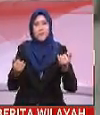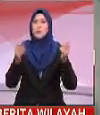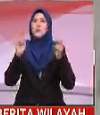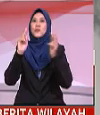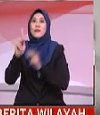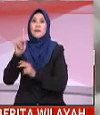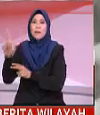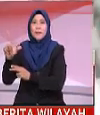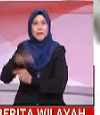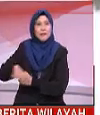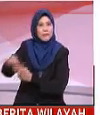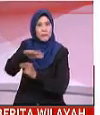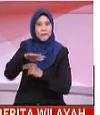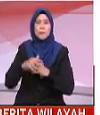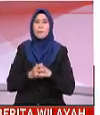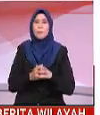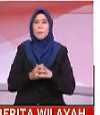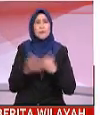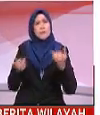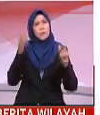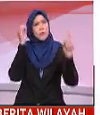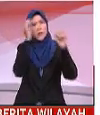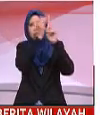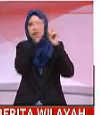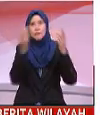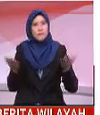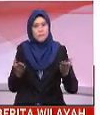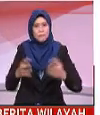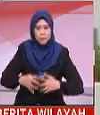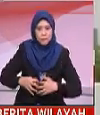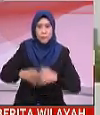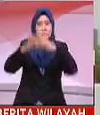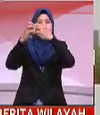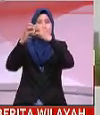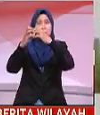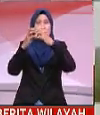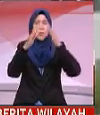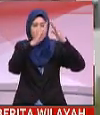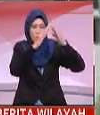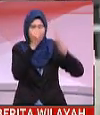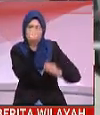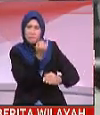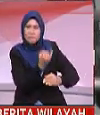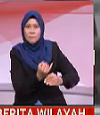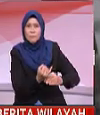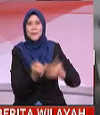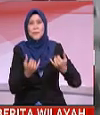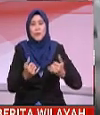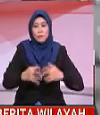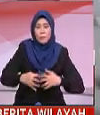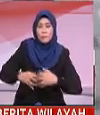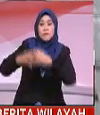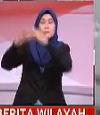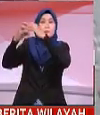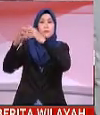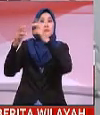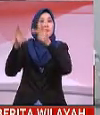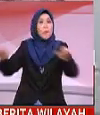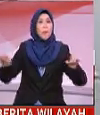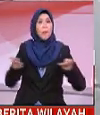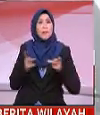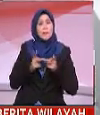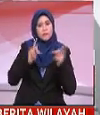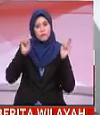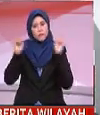Lumpur. Panduan itu bertujuan membangunkan semula kawasan usang dan tidak ekonomik agar menjadi kawasan yang berwajah